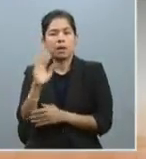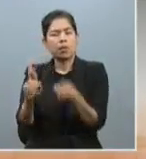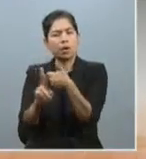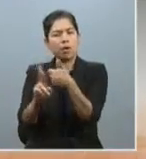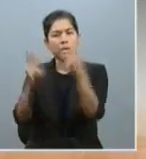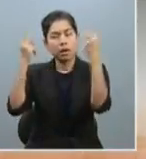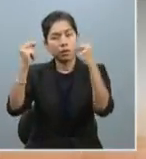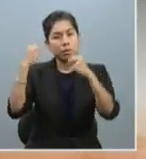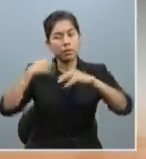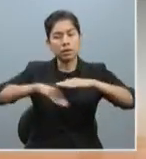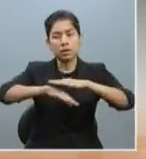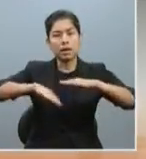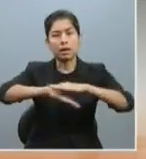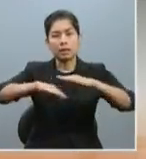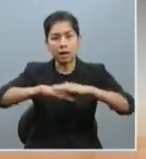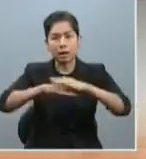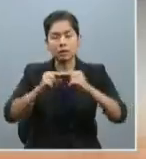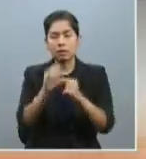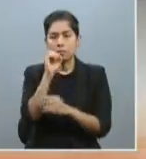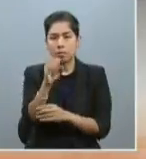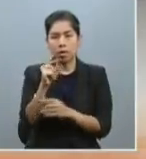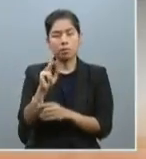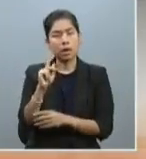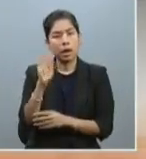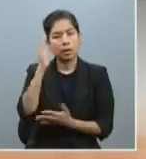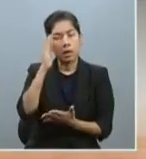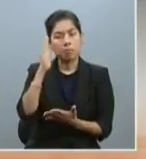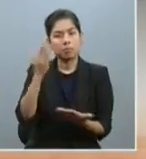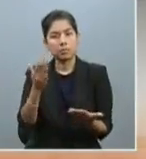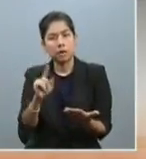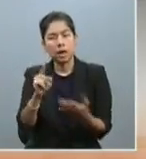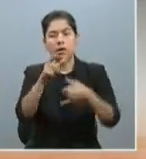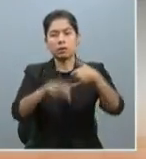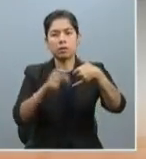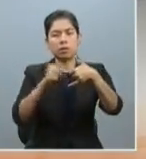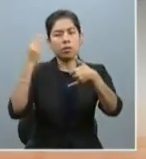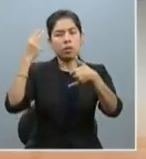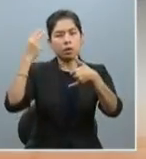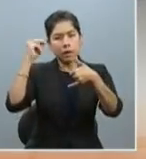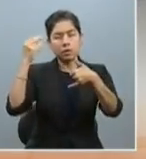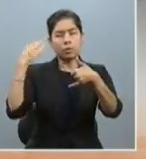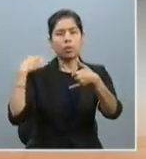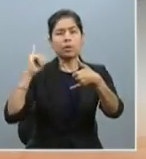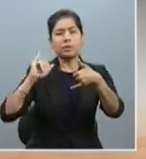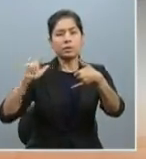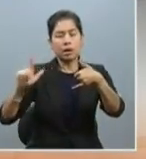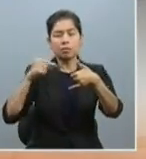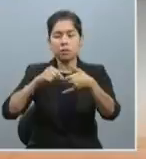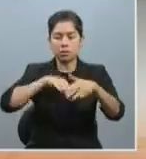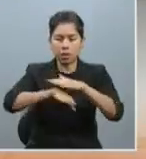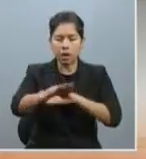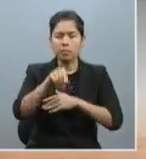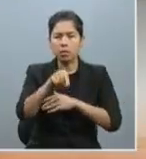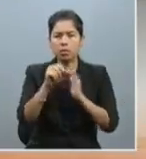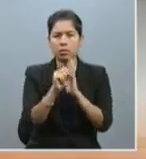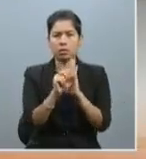ได้มีการแจ้งให้สื่อมวลชนได้ทราบก่อนหน้านี้นะคะว่านางสาวยิ่งลักษณ์ได้หลบหนีไปทางด้านชายแดนทางจังหวัดสระแก้วแ